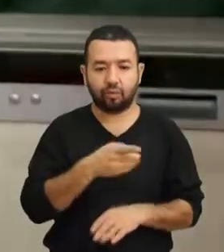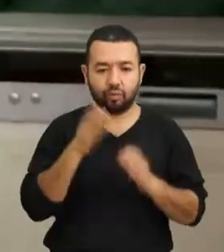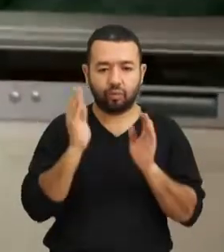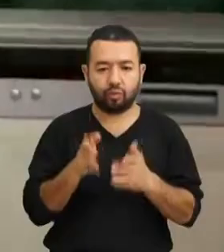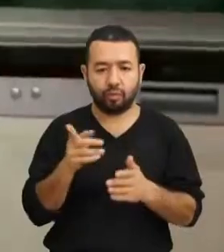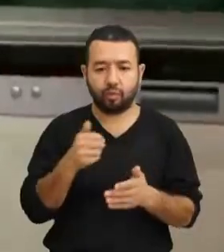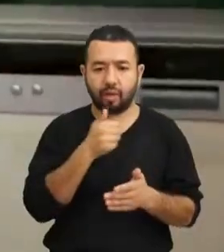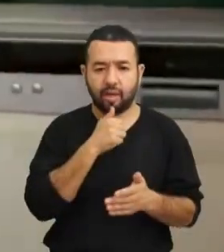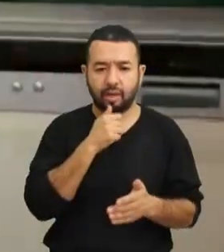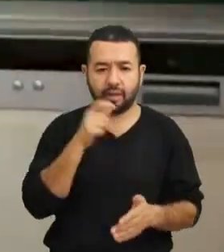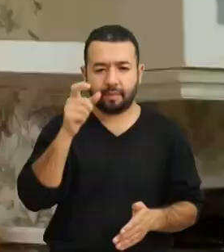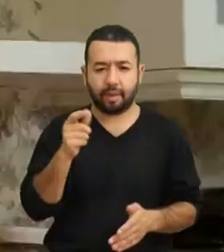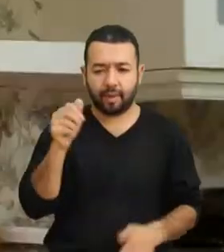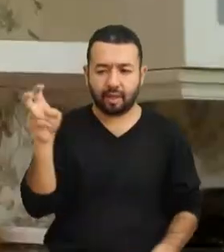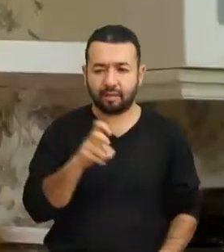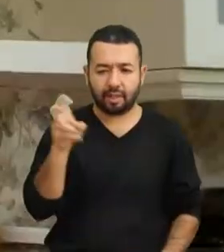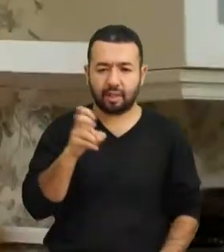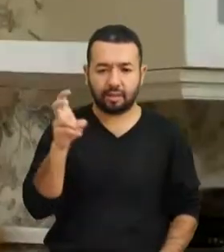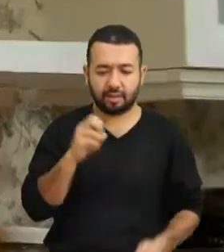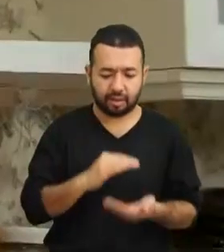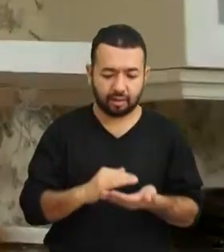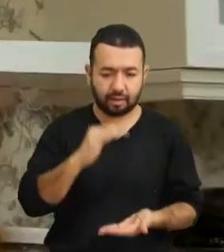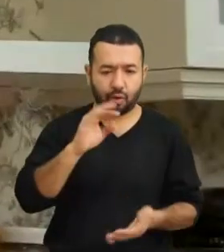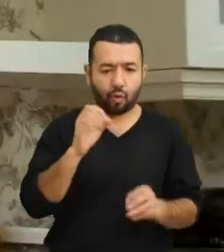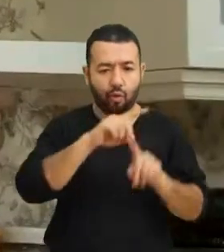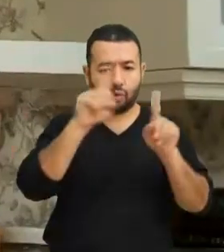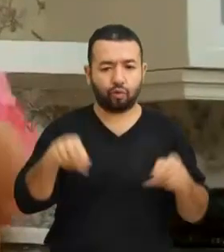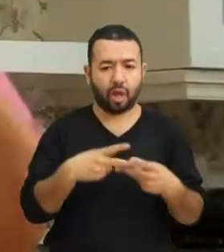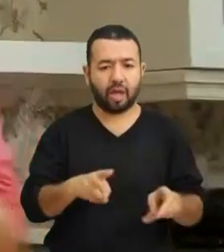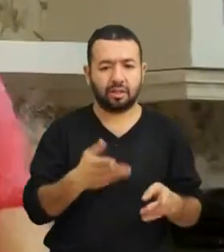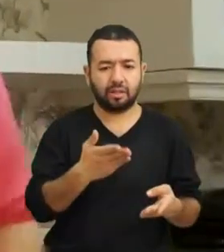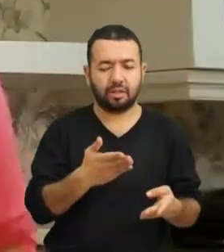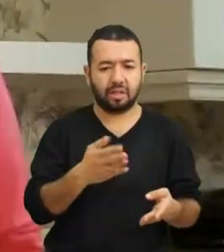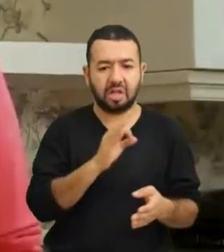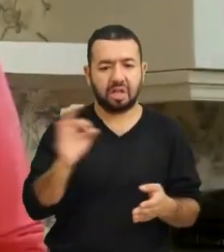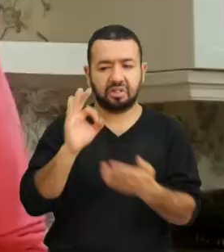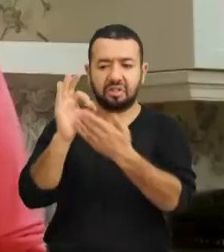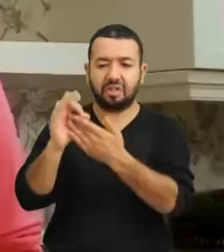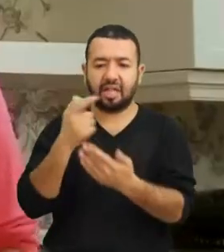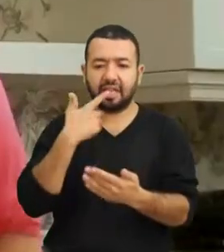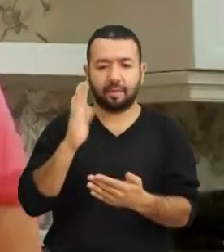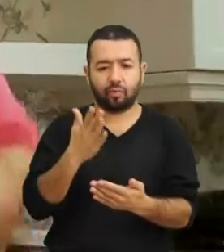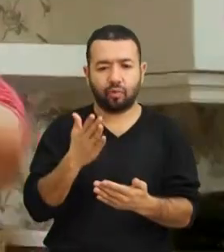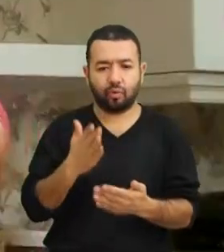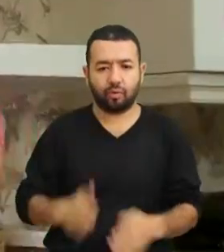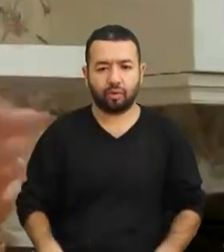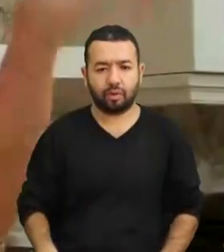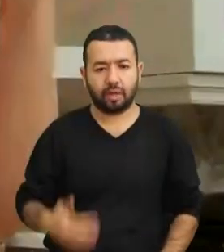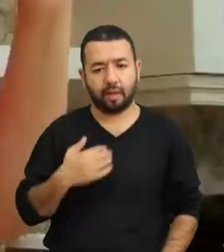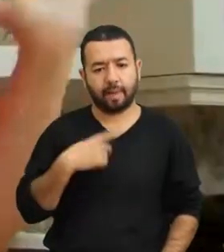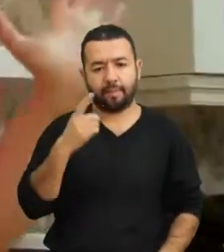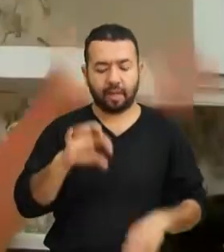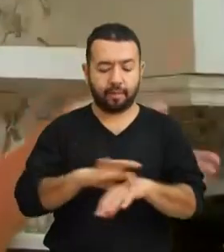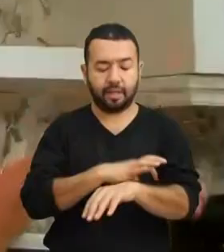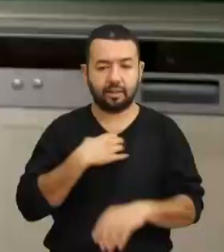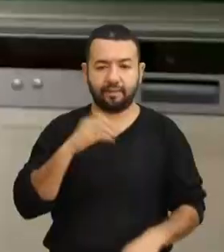bu adamdan var ya, yolduğun böyle bahşişlerle gidersin kuyumcu dükkanı açarsın. Sen hala hiçbir şey takmayacağım diyorsun ya. Ben en azından bir tane